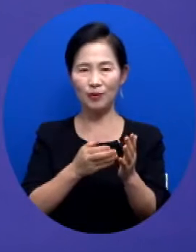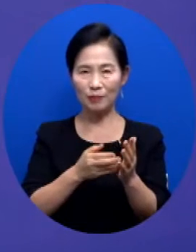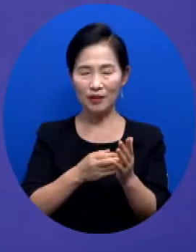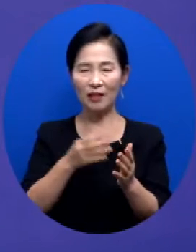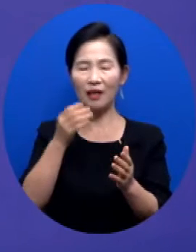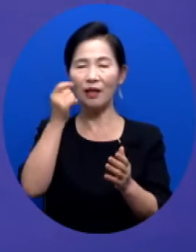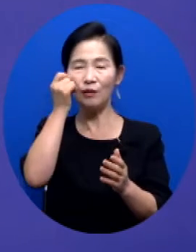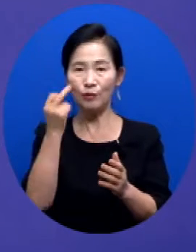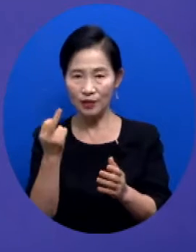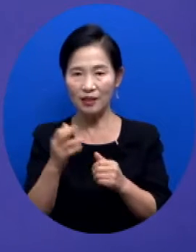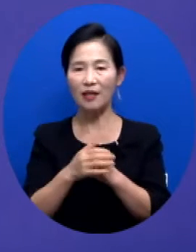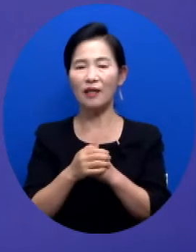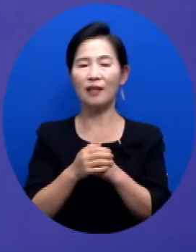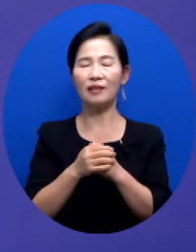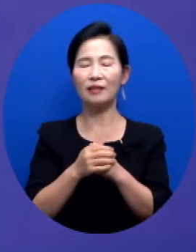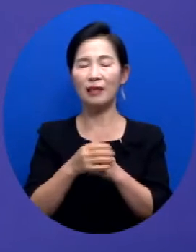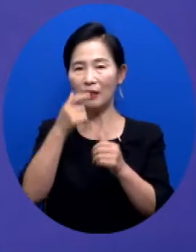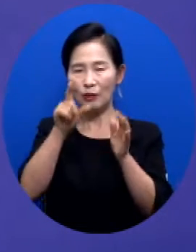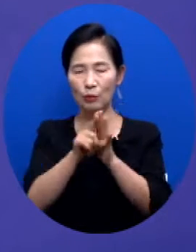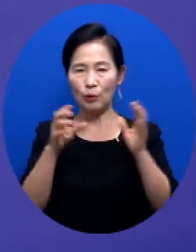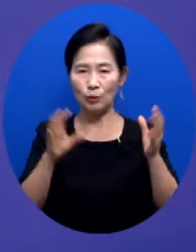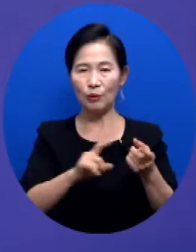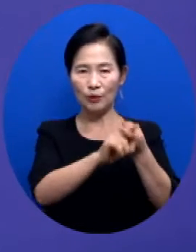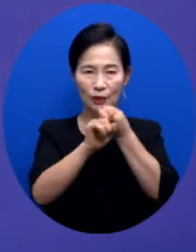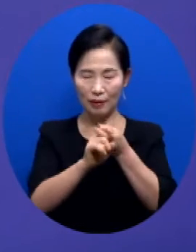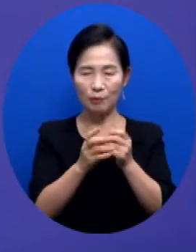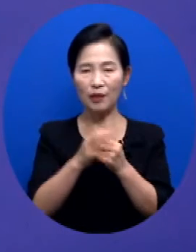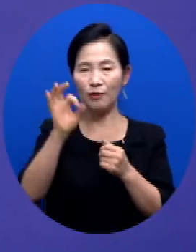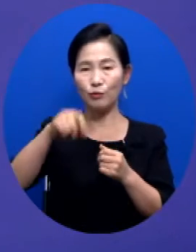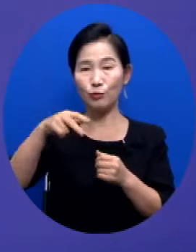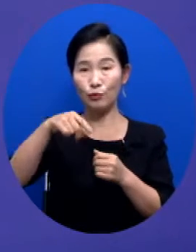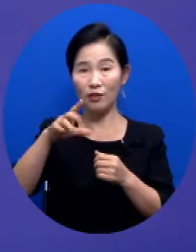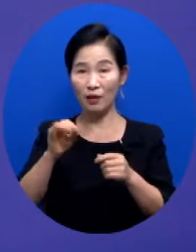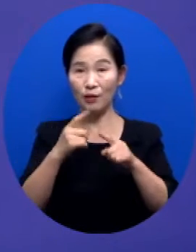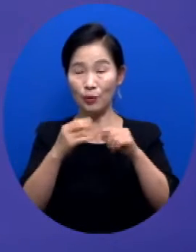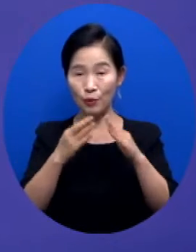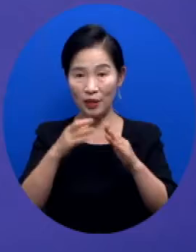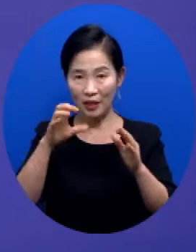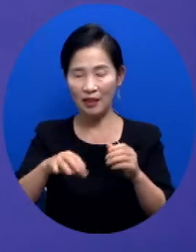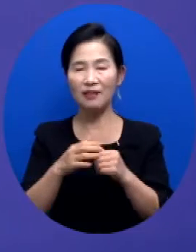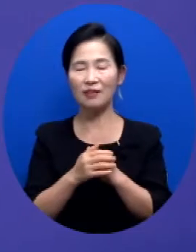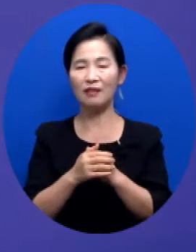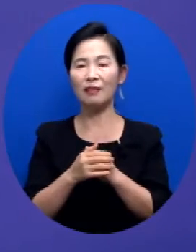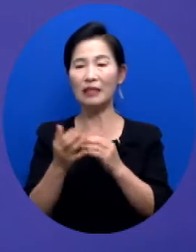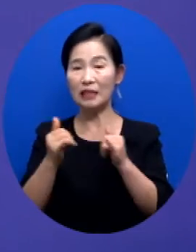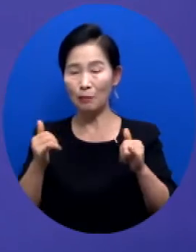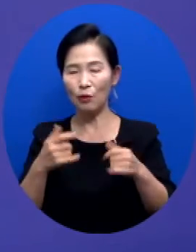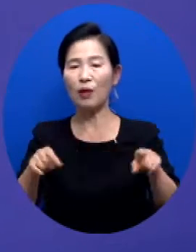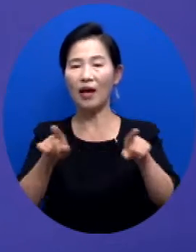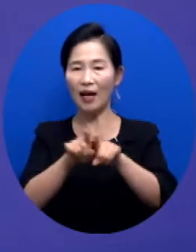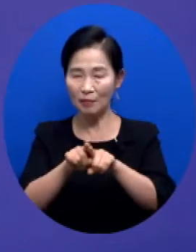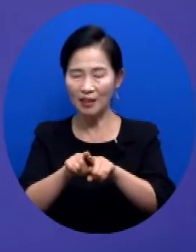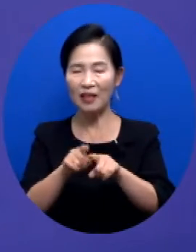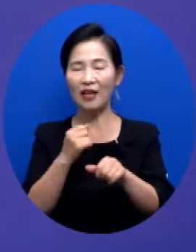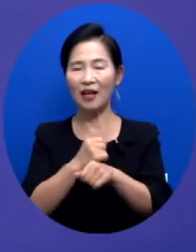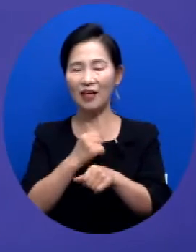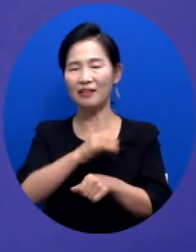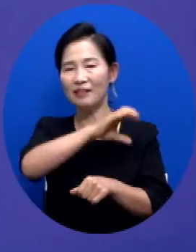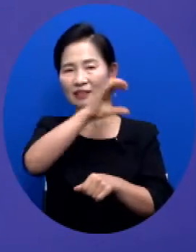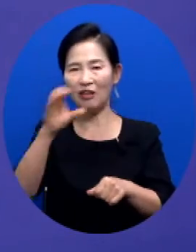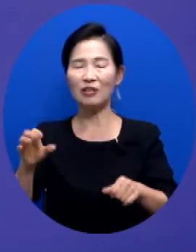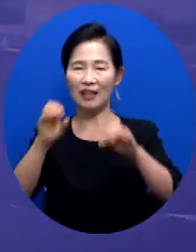울산시 기독교 총연합회 가 우정 교회에서 제 2 회 울산 시민과 함께하는 성탄 트리 축제 설명회를